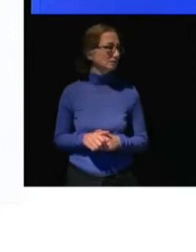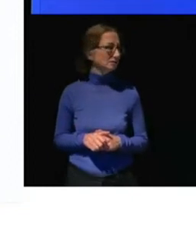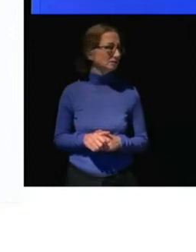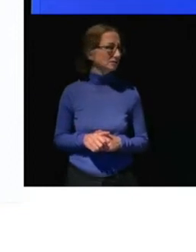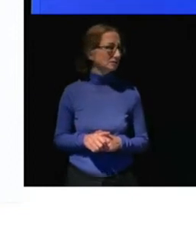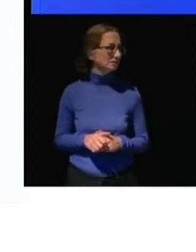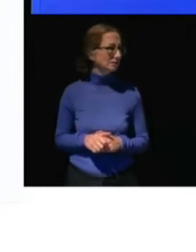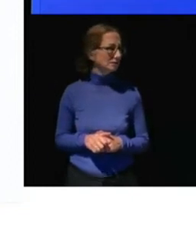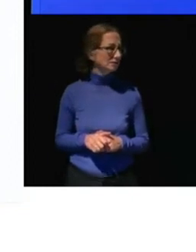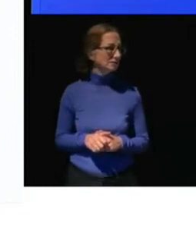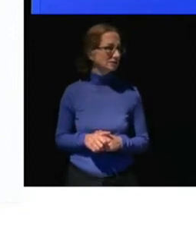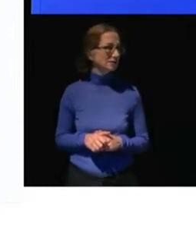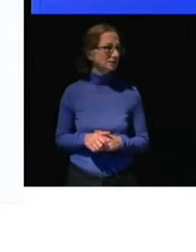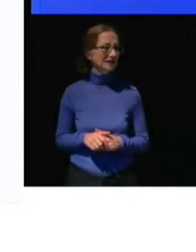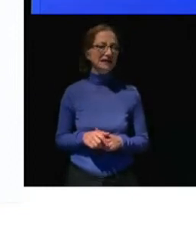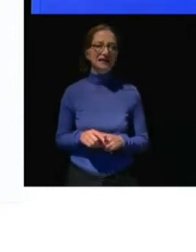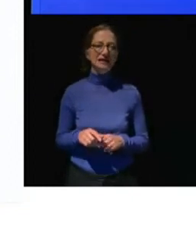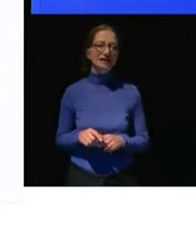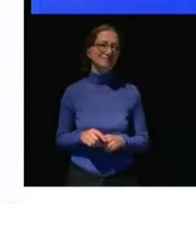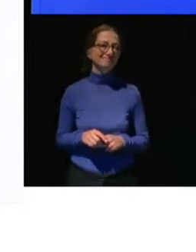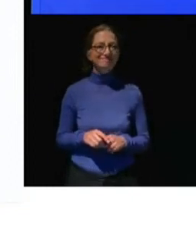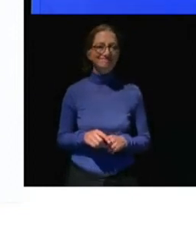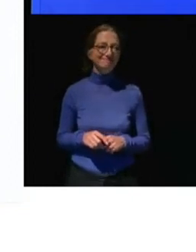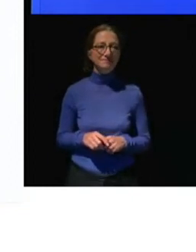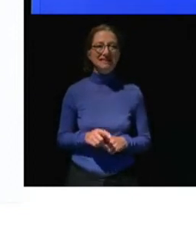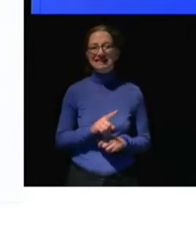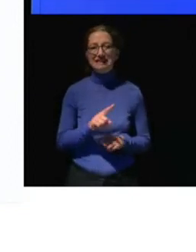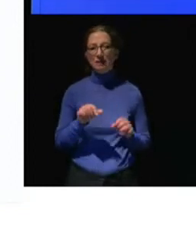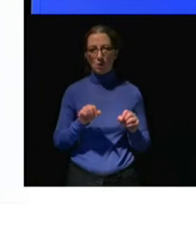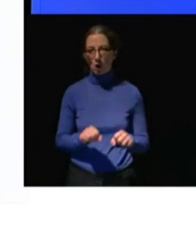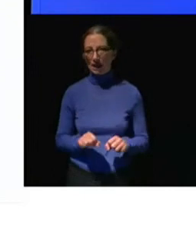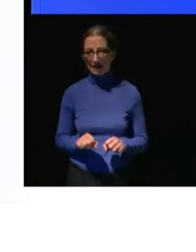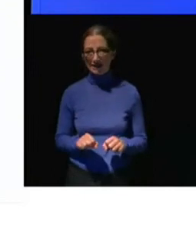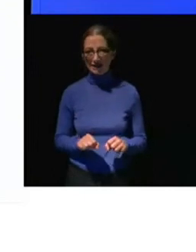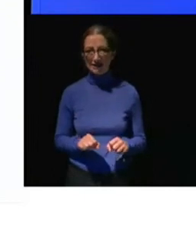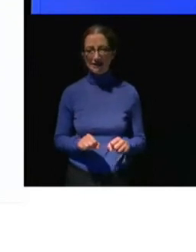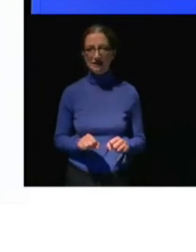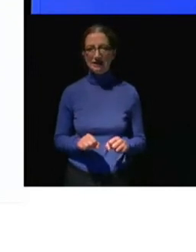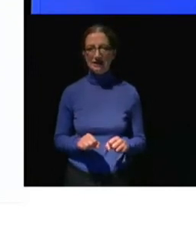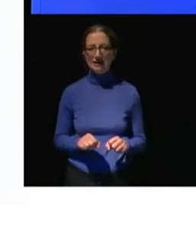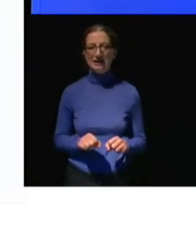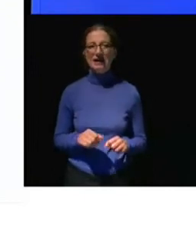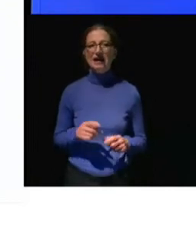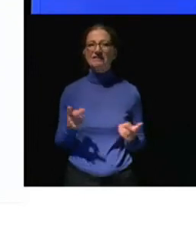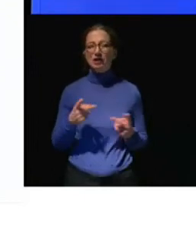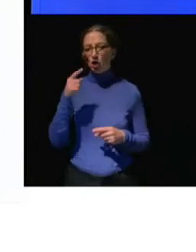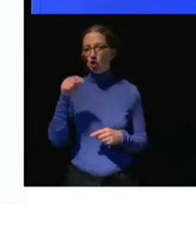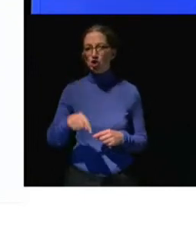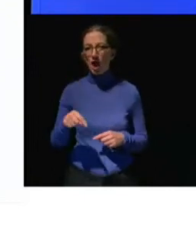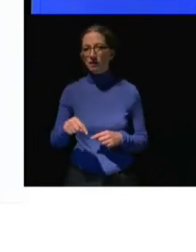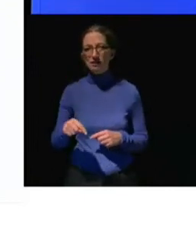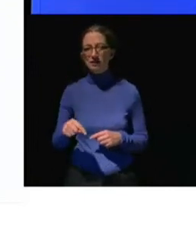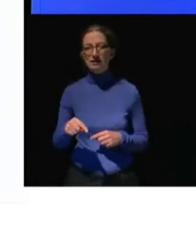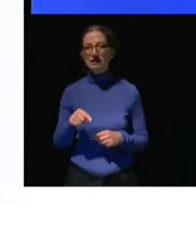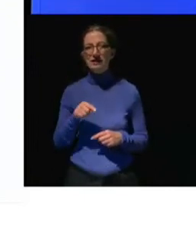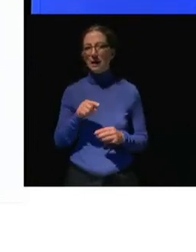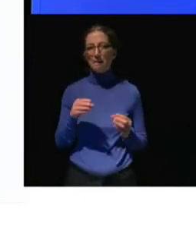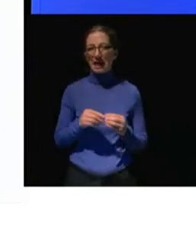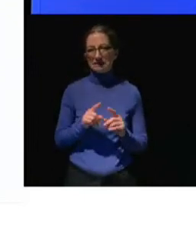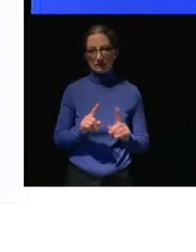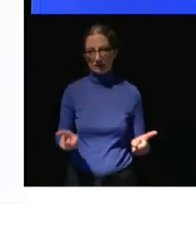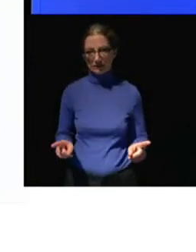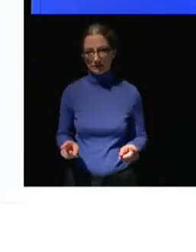Möglichkeit waren. Also vielleicht ähnlich wie in Deutschland, dass es die Ausrichtung einfach nicht passend war.